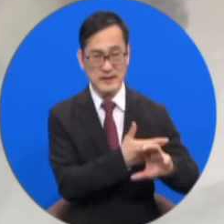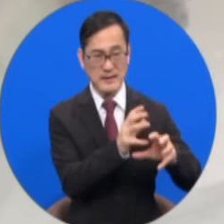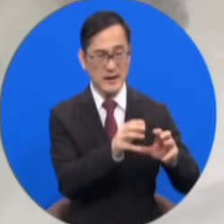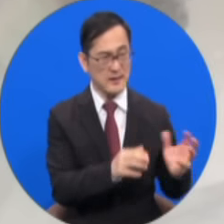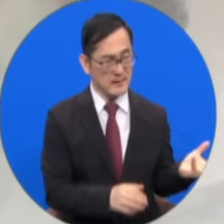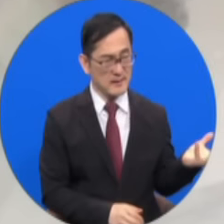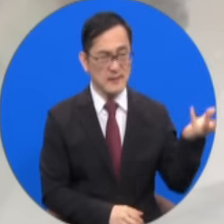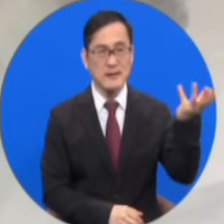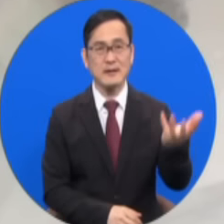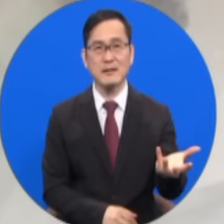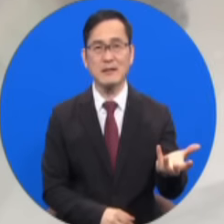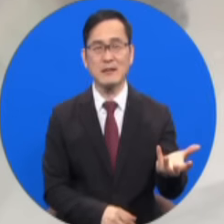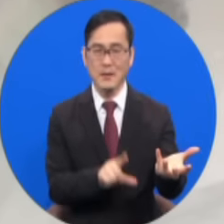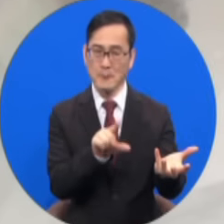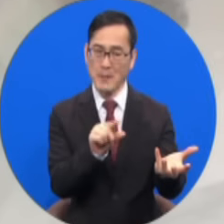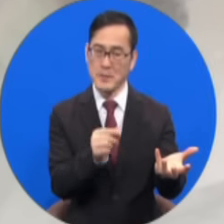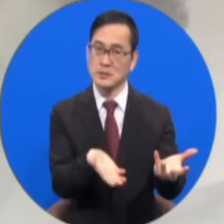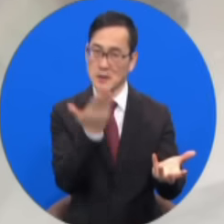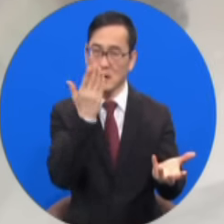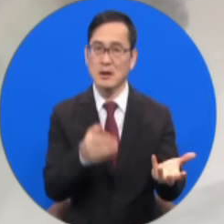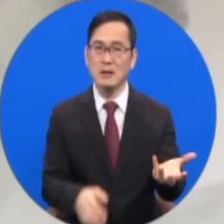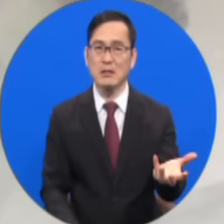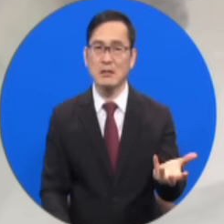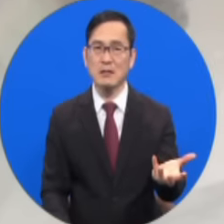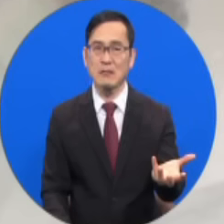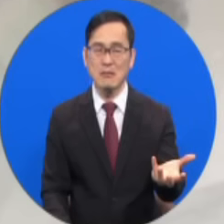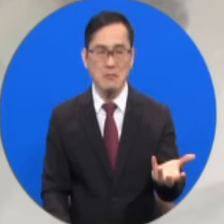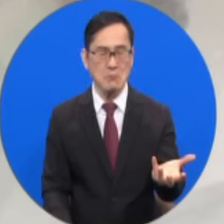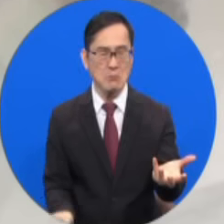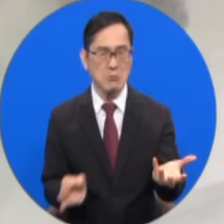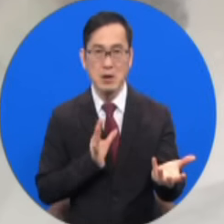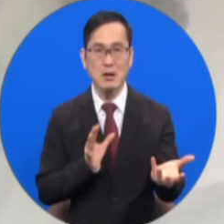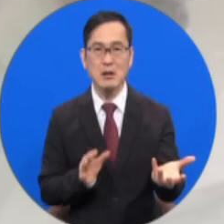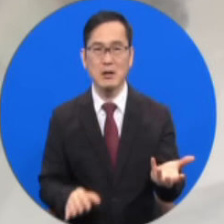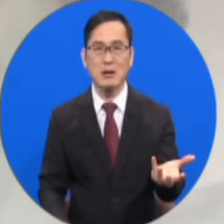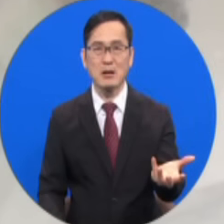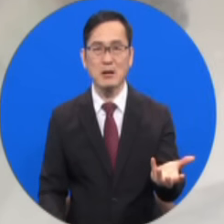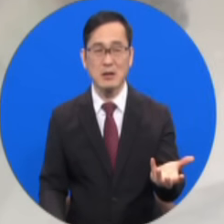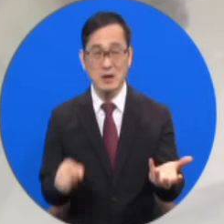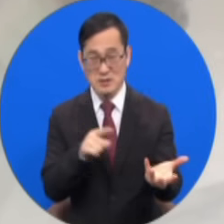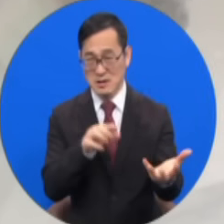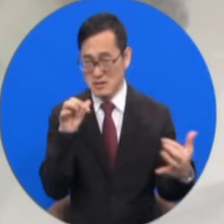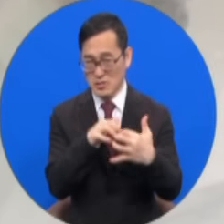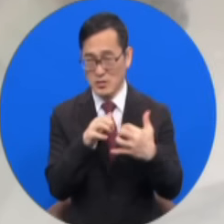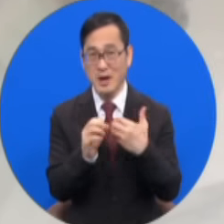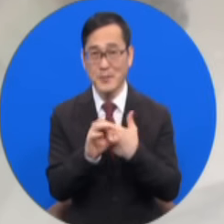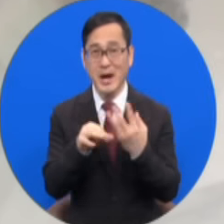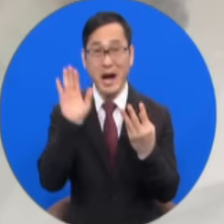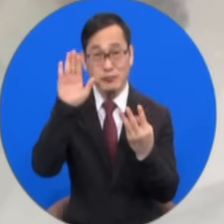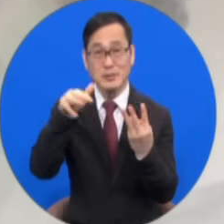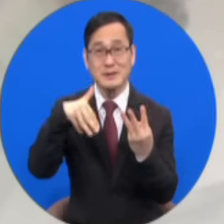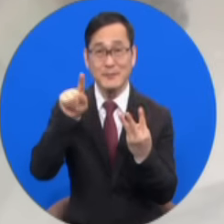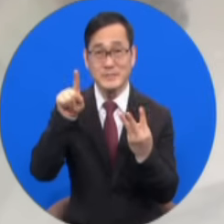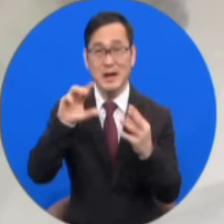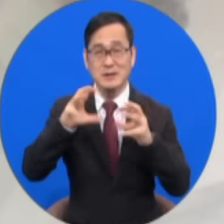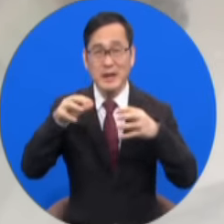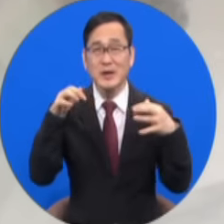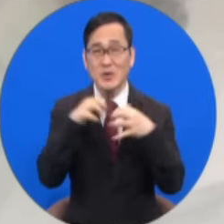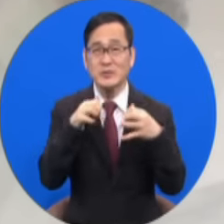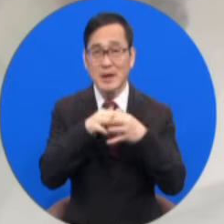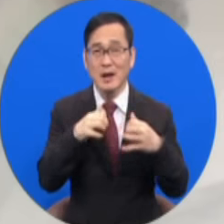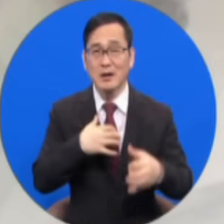예 전례없는 일이죠 여기에 대해서 이제 많은 분들이 뭐 3차 세계도 일어난다 뭐 이런 불안해하시는게 있는데